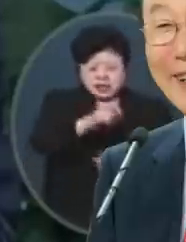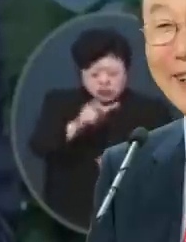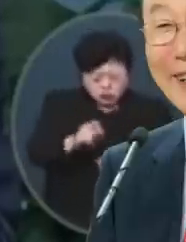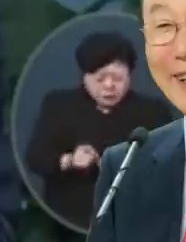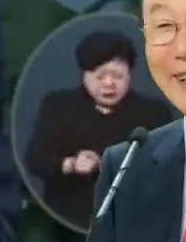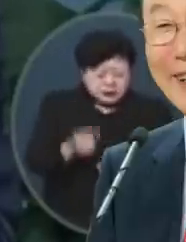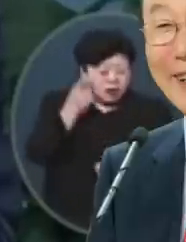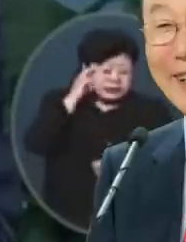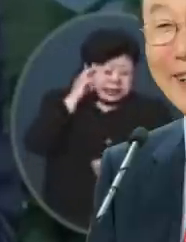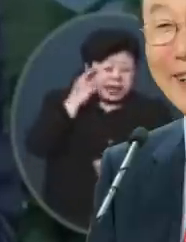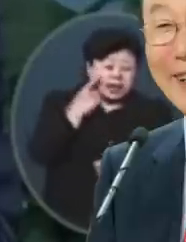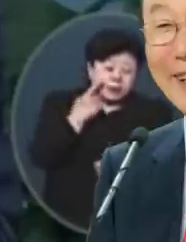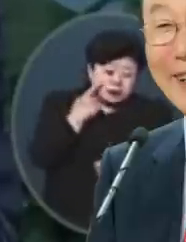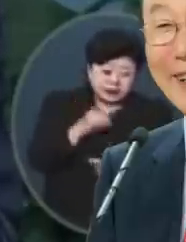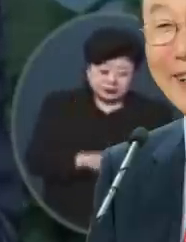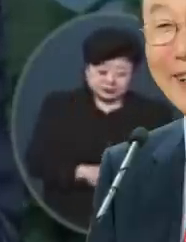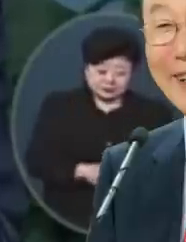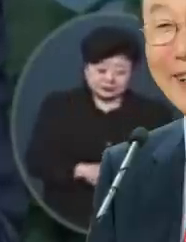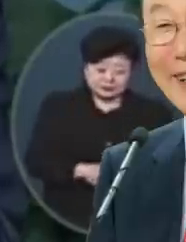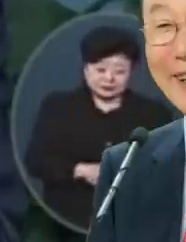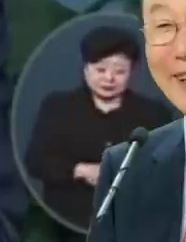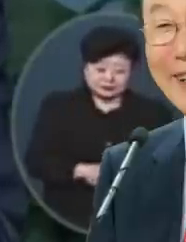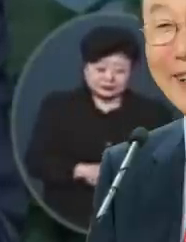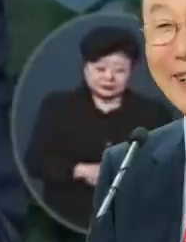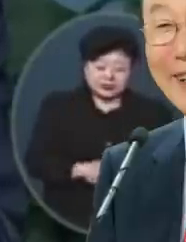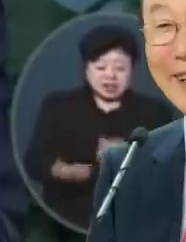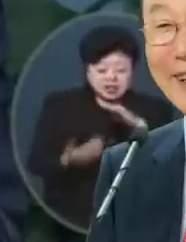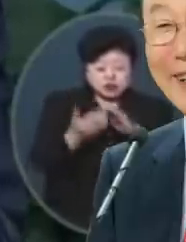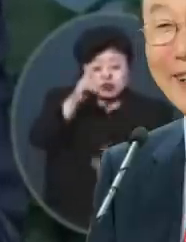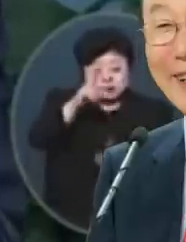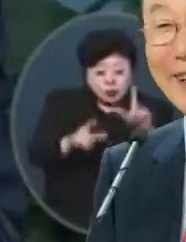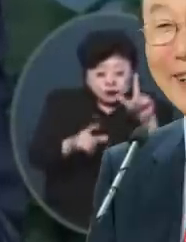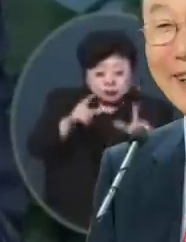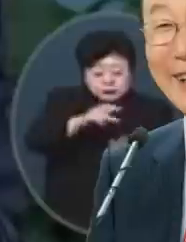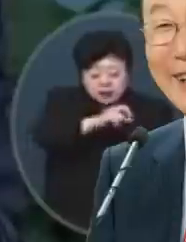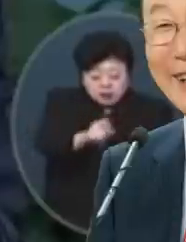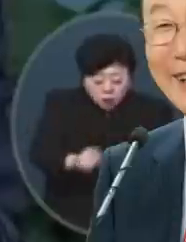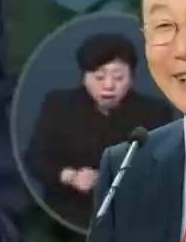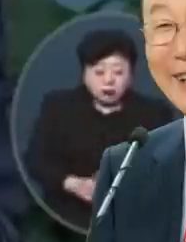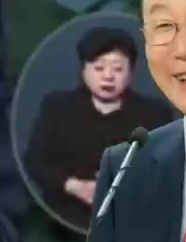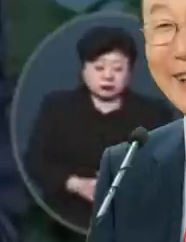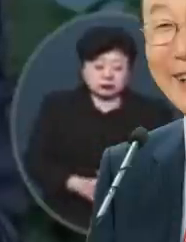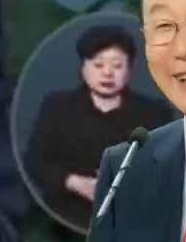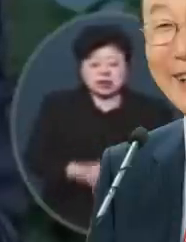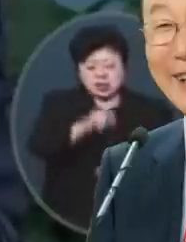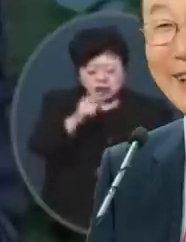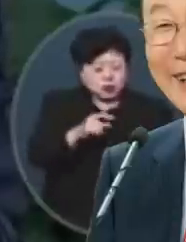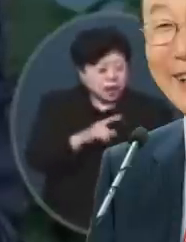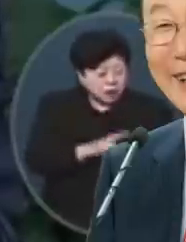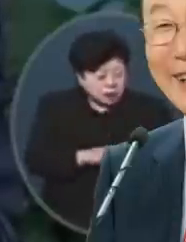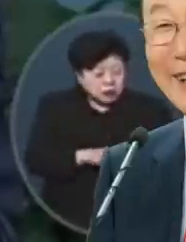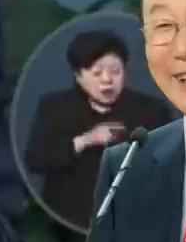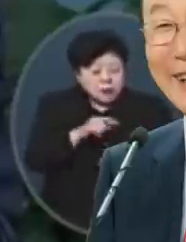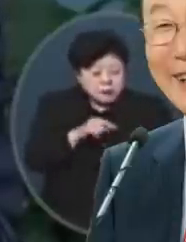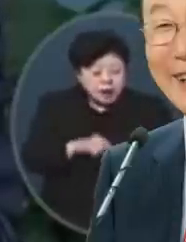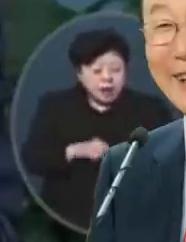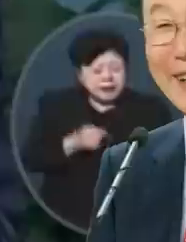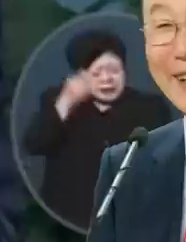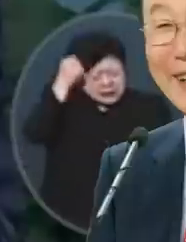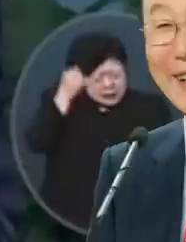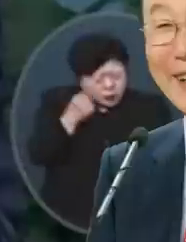기록하면서 생각해 봐야 되는 것입니다. 이루어진 모습을 기록하고 기록한 것을 마음판에